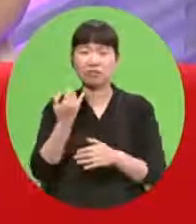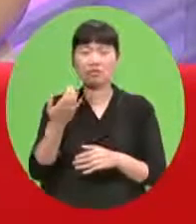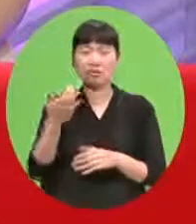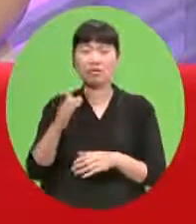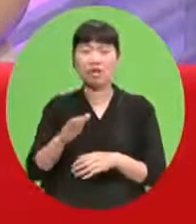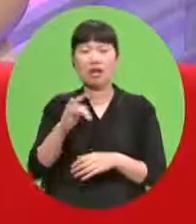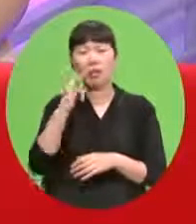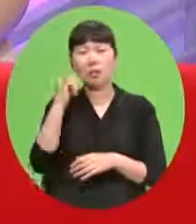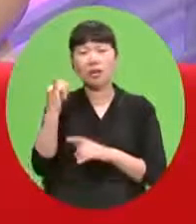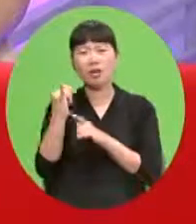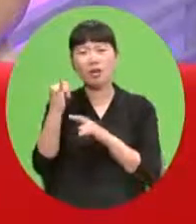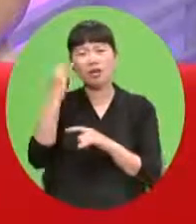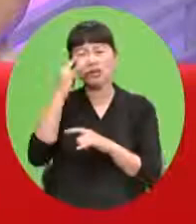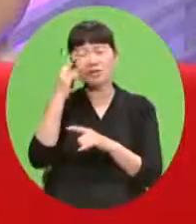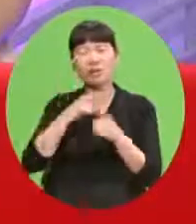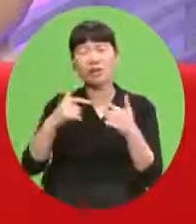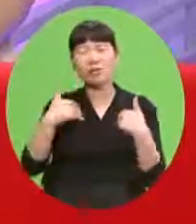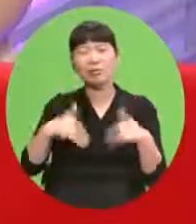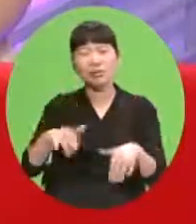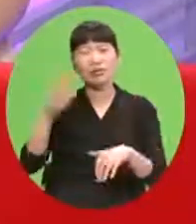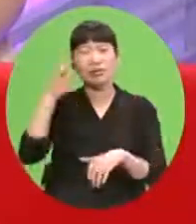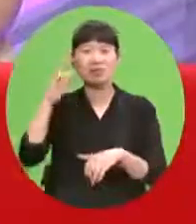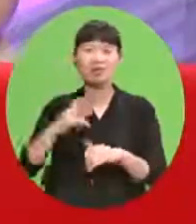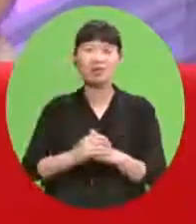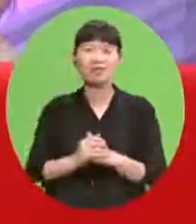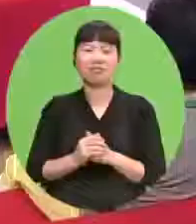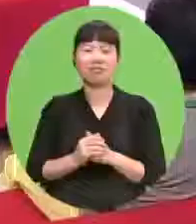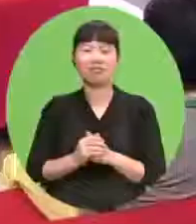내가 보기에는 엄마가 눈이 더 피곤할 것 같아요.